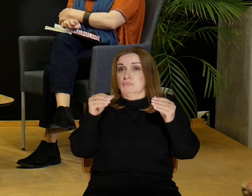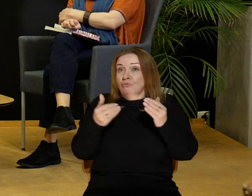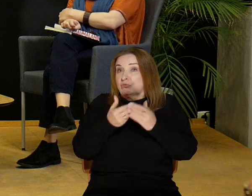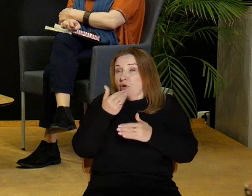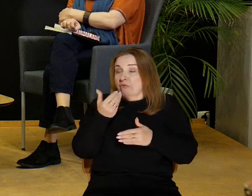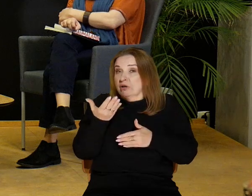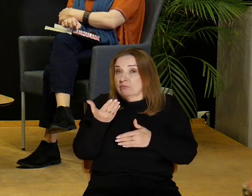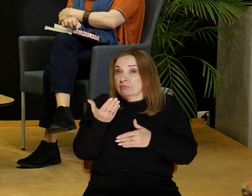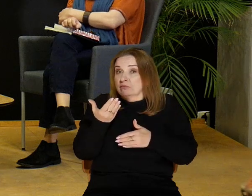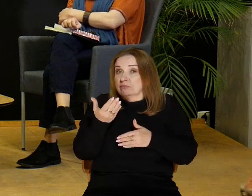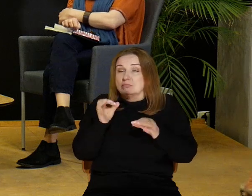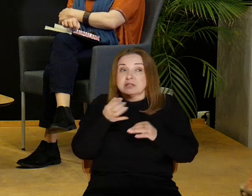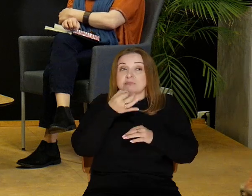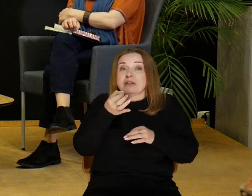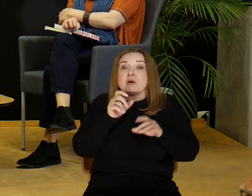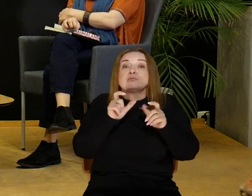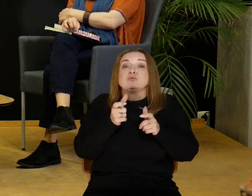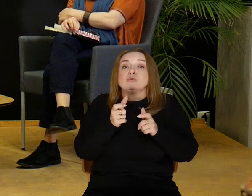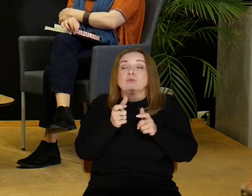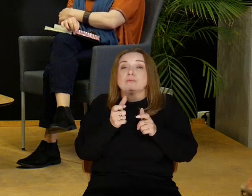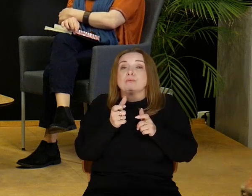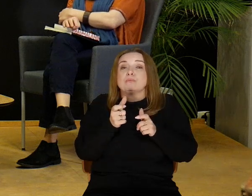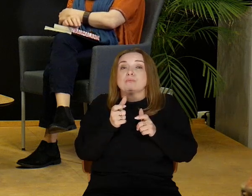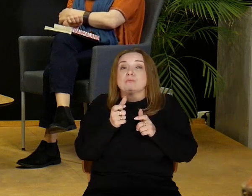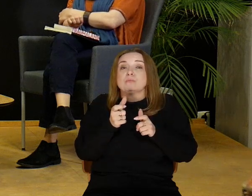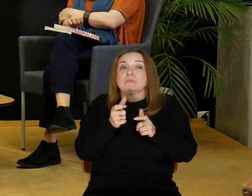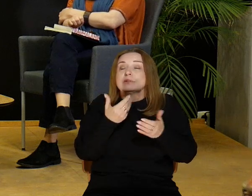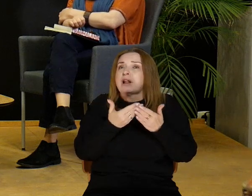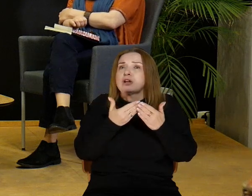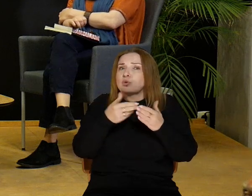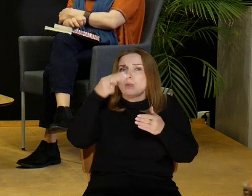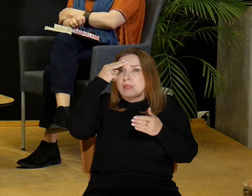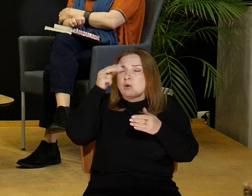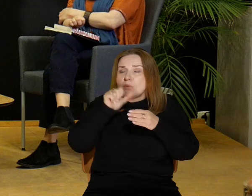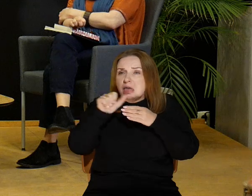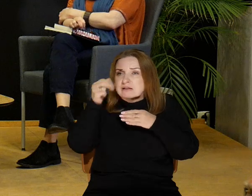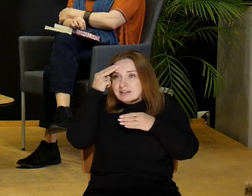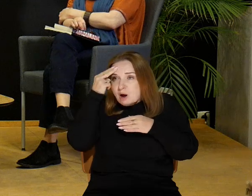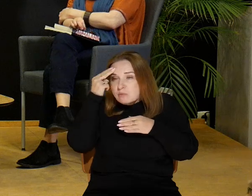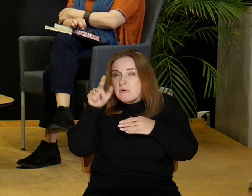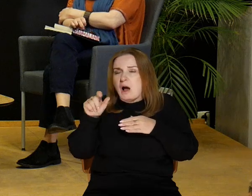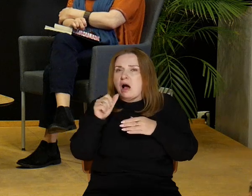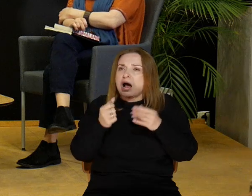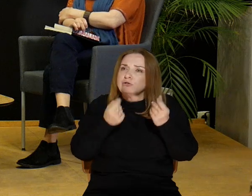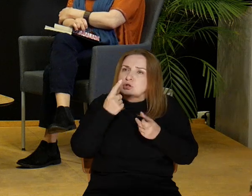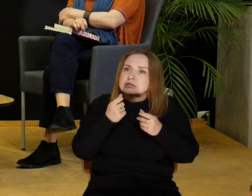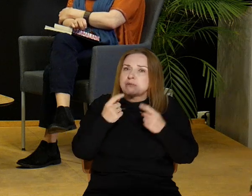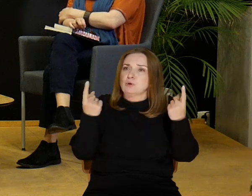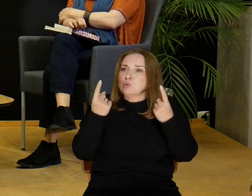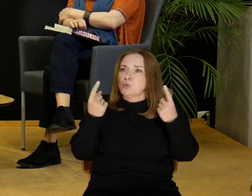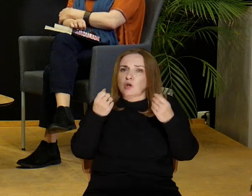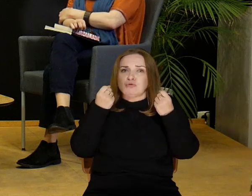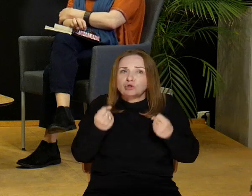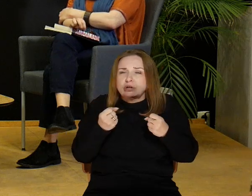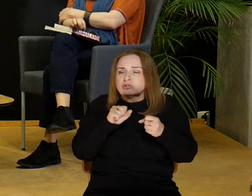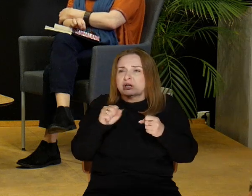takie też bardziej ogólne pytanie, co sprawia, że niektóre traumy stają się traumami, a niektóre są gdzieś zamiatane pod dywan,